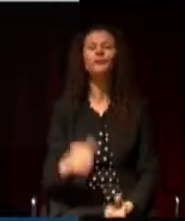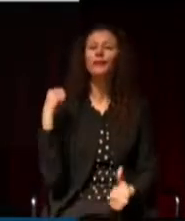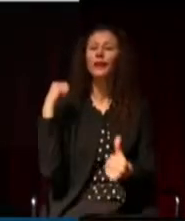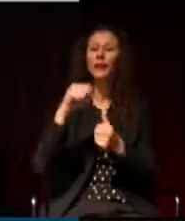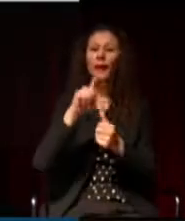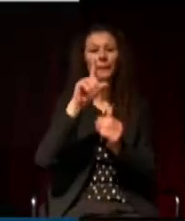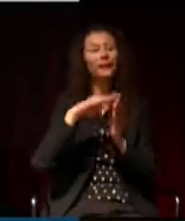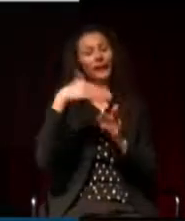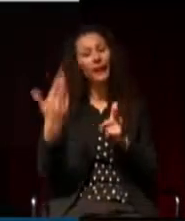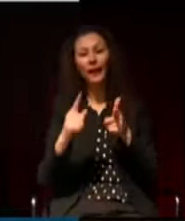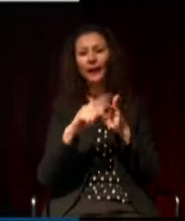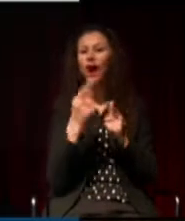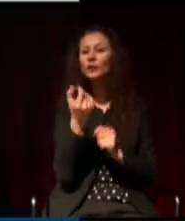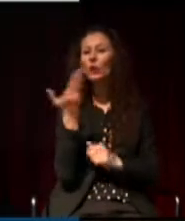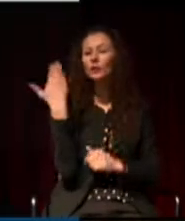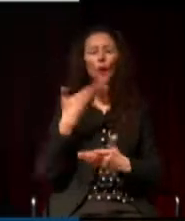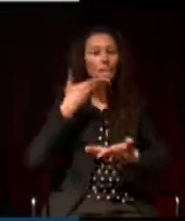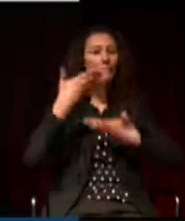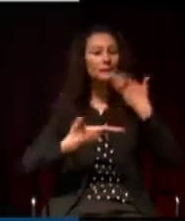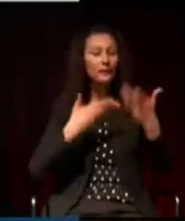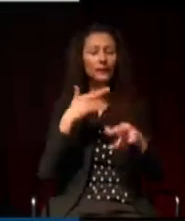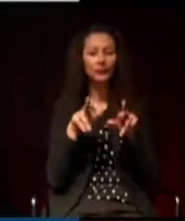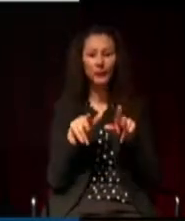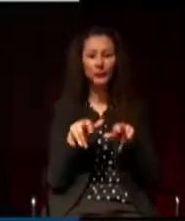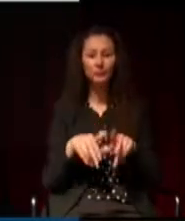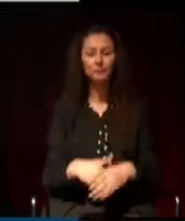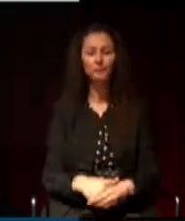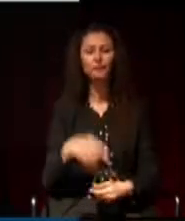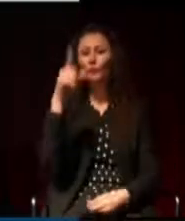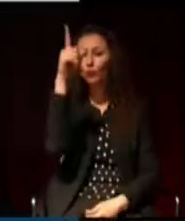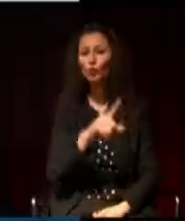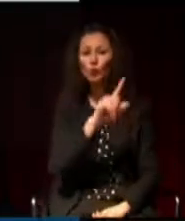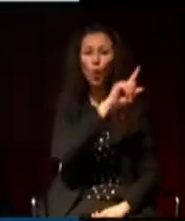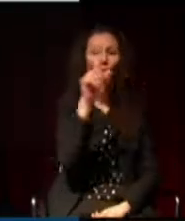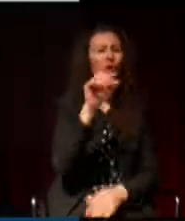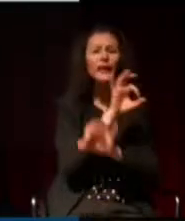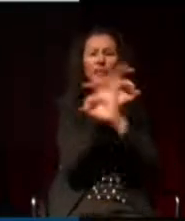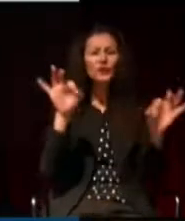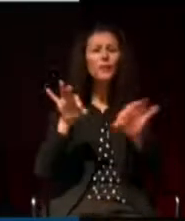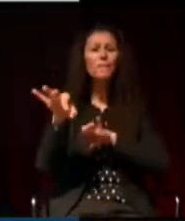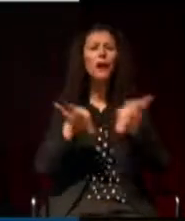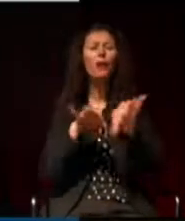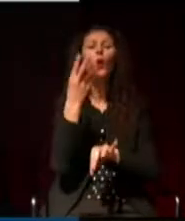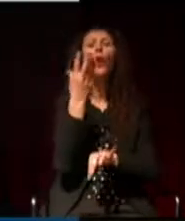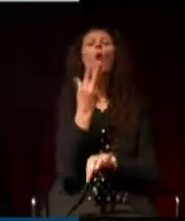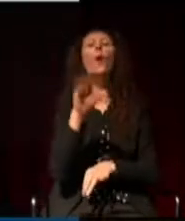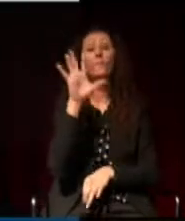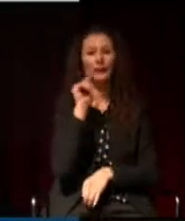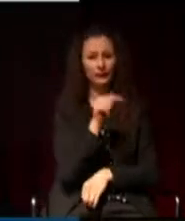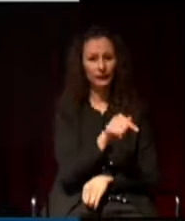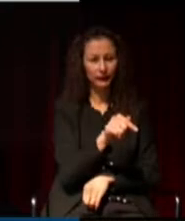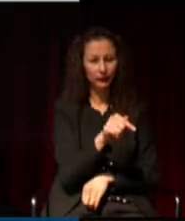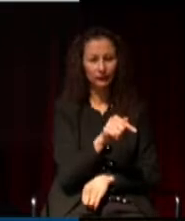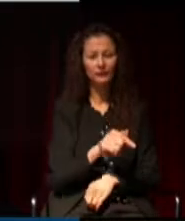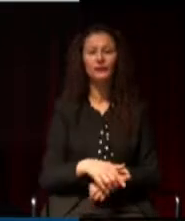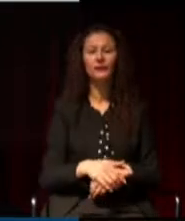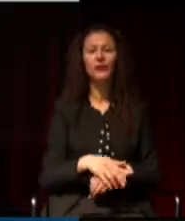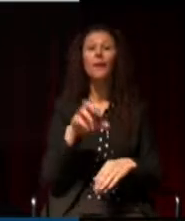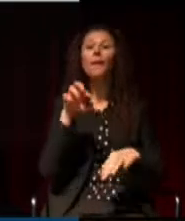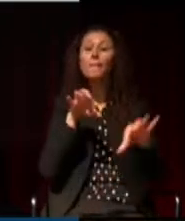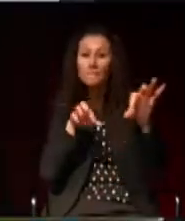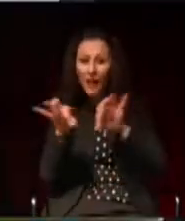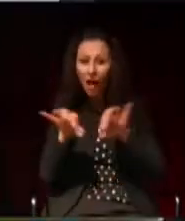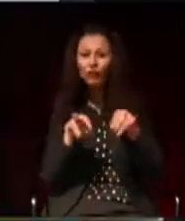Yine bir diğeri, az önce bahsettiğim gibi %10 hiç planda olmadığı halde